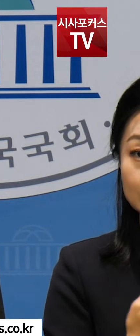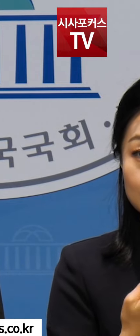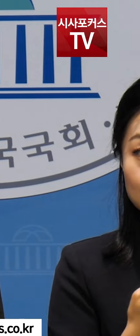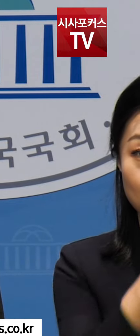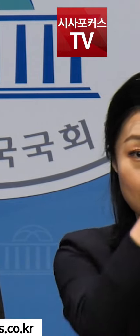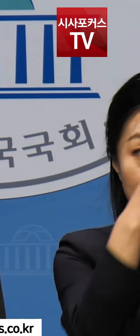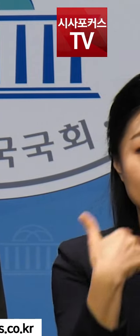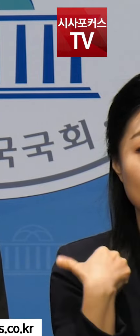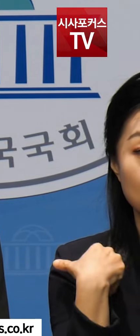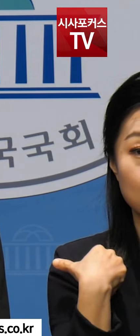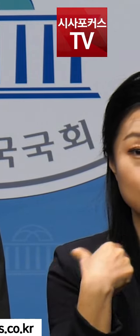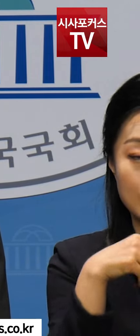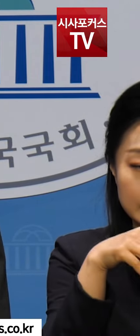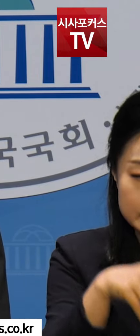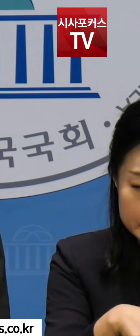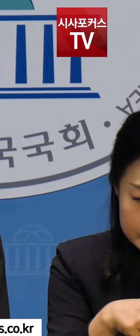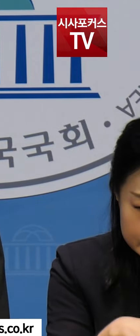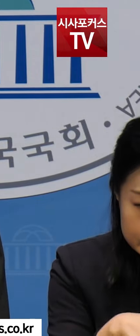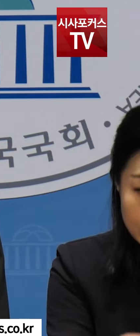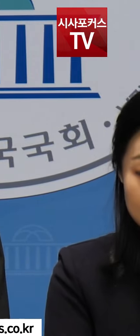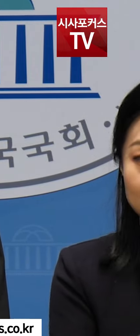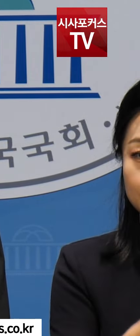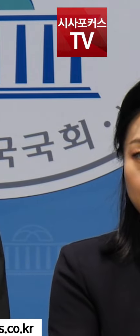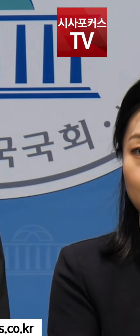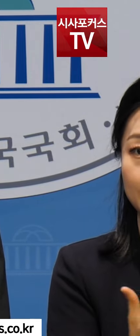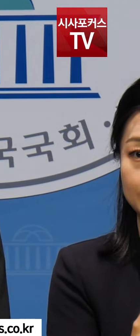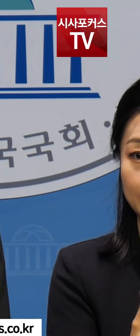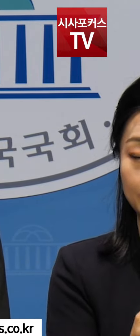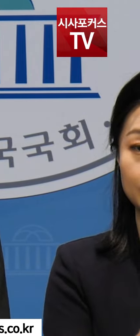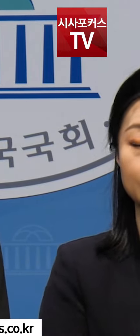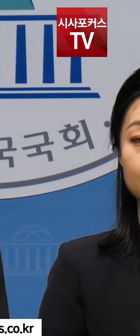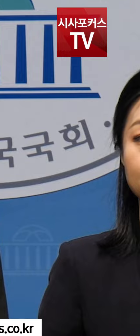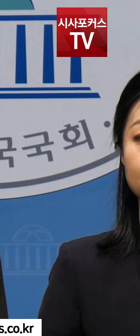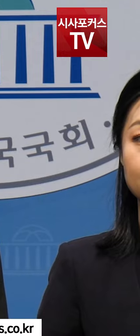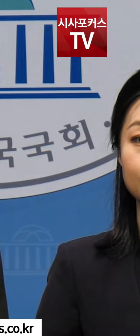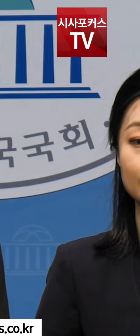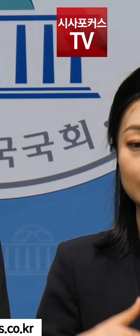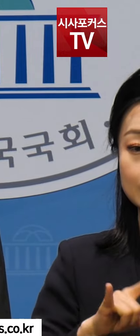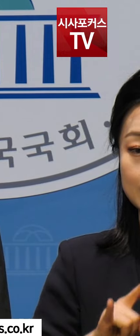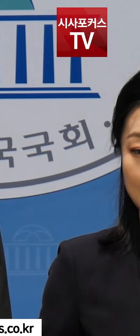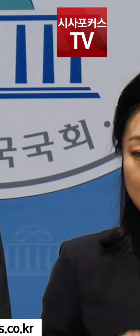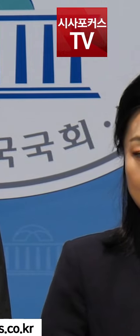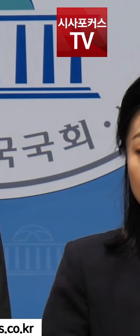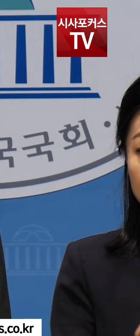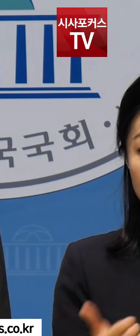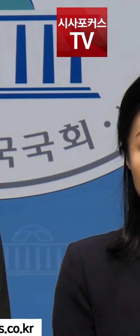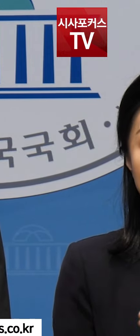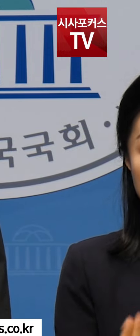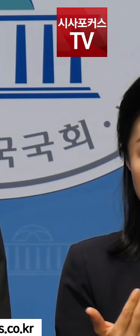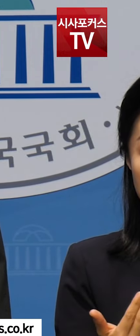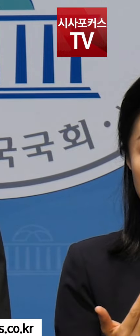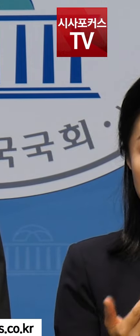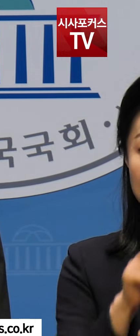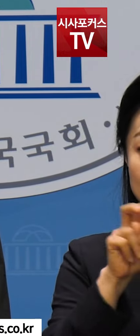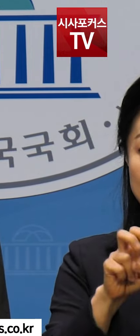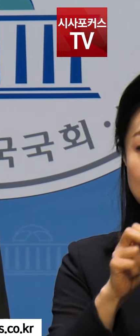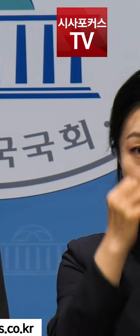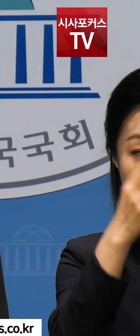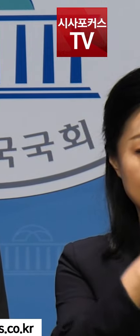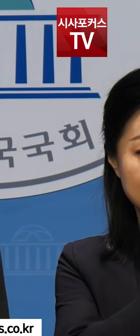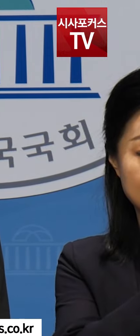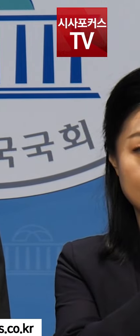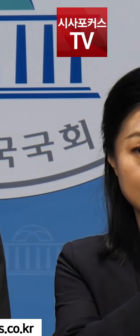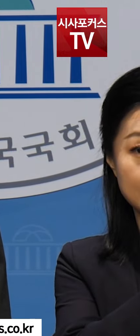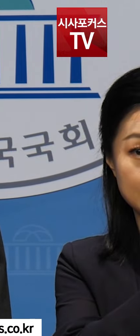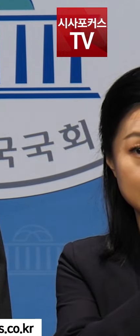정권의 하수인으로 전락하기로 작정한 것입니다. 최상병 사건에서 임성근 사단장을